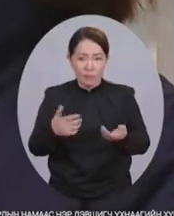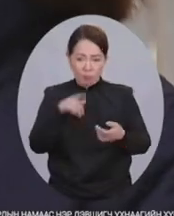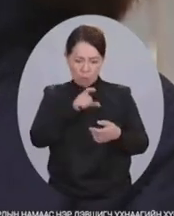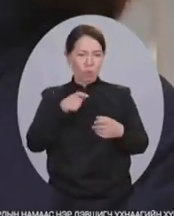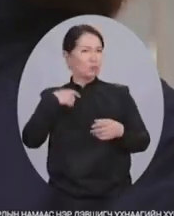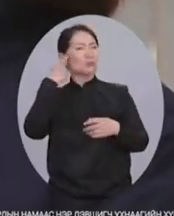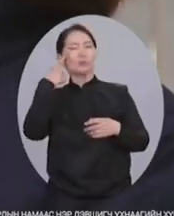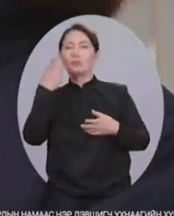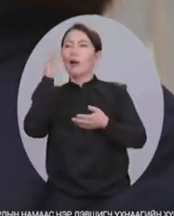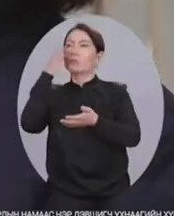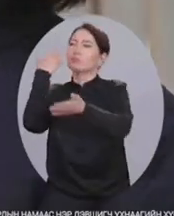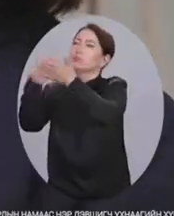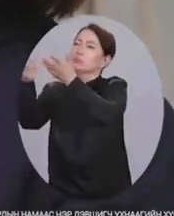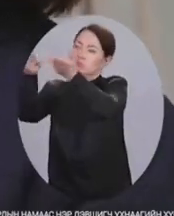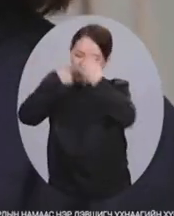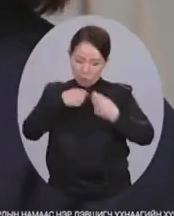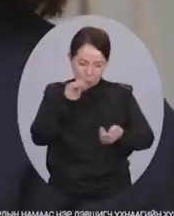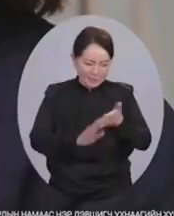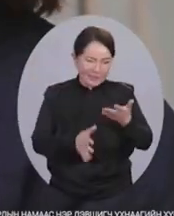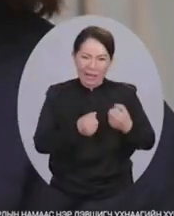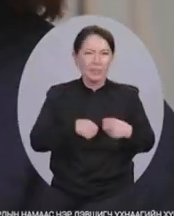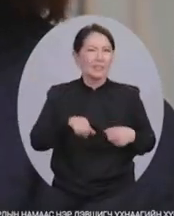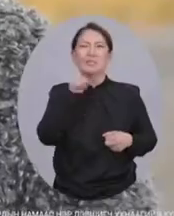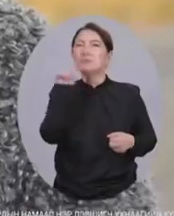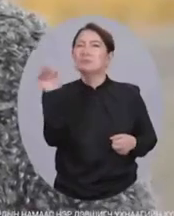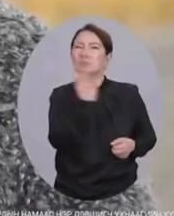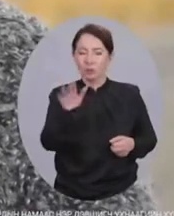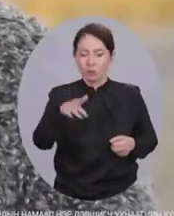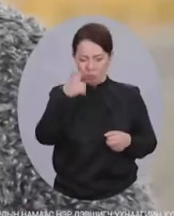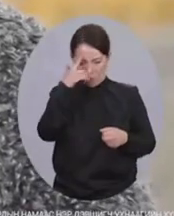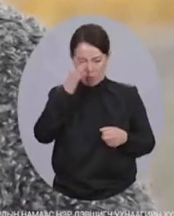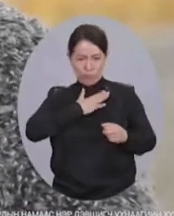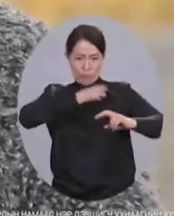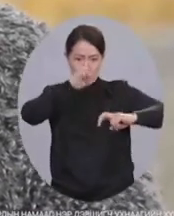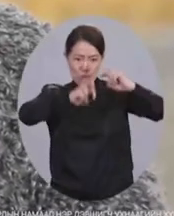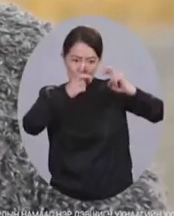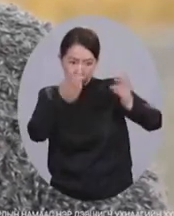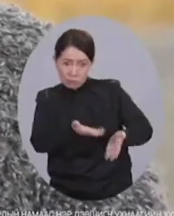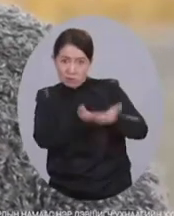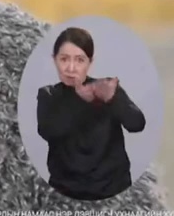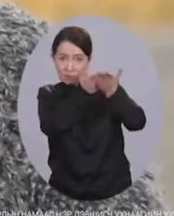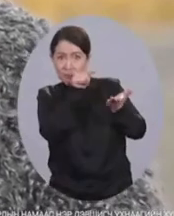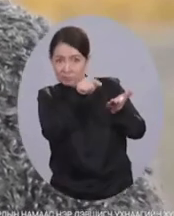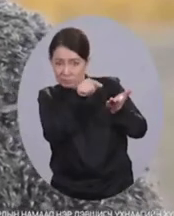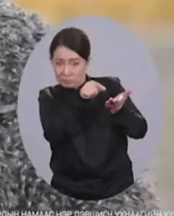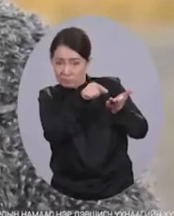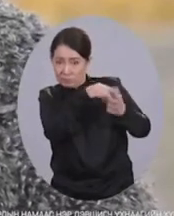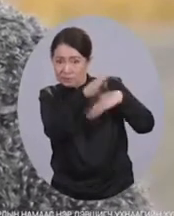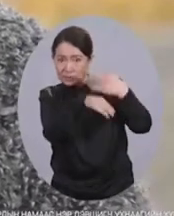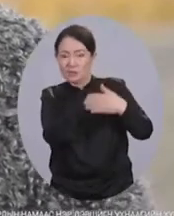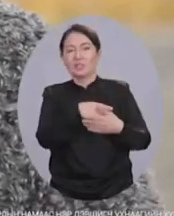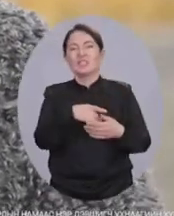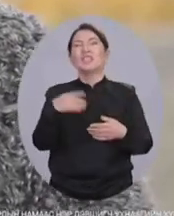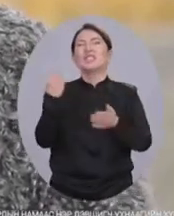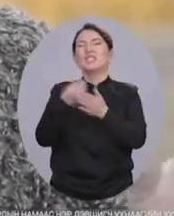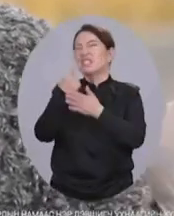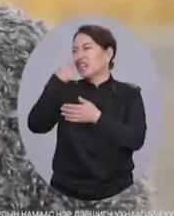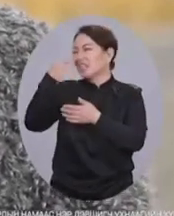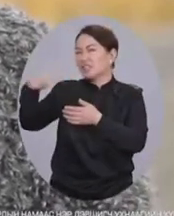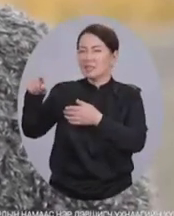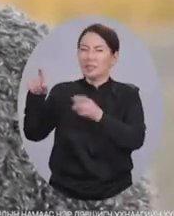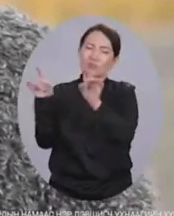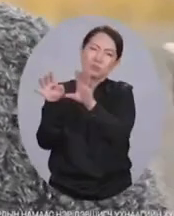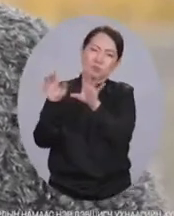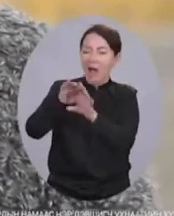үг. Хүн болохоор мэдгүй тэрийг авчираад бид худалдаж яана биш байхгүй юу? Үндэсний үйлдвэрлэлээ дэмжижээч л өнөөдөр үн гадаа